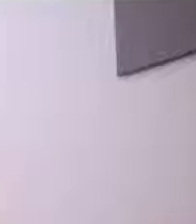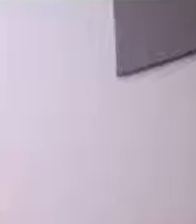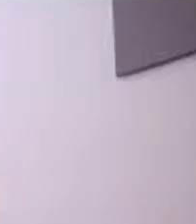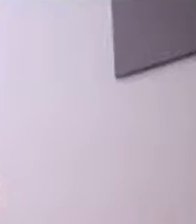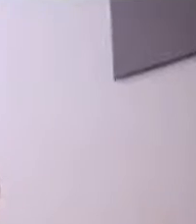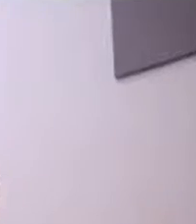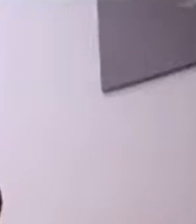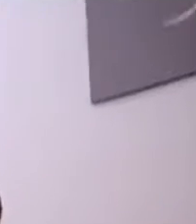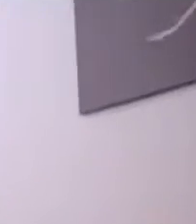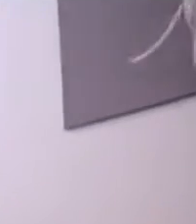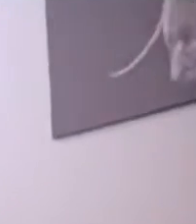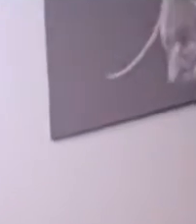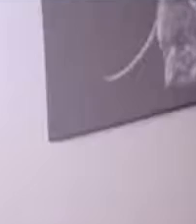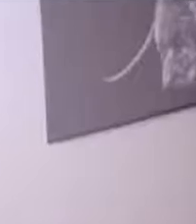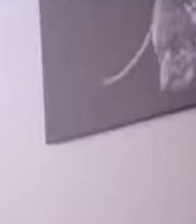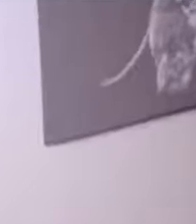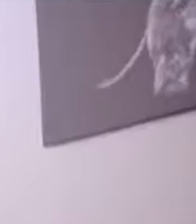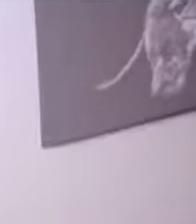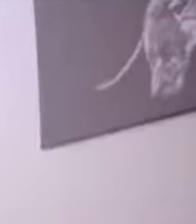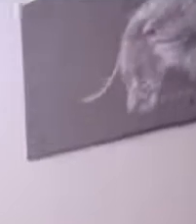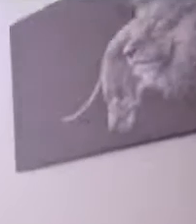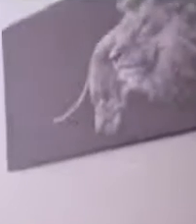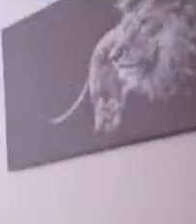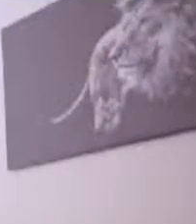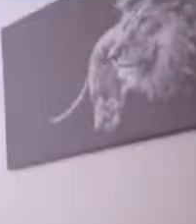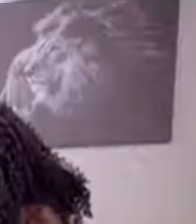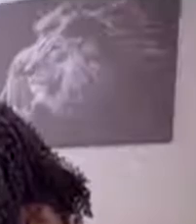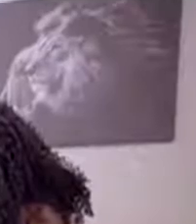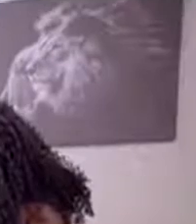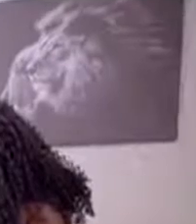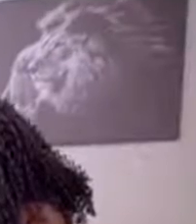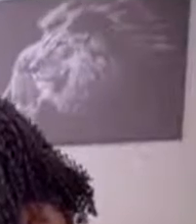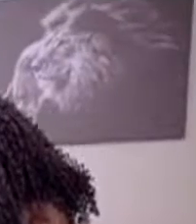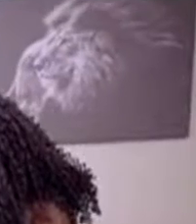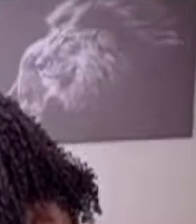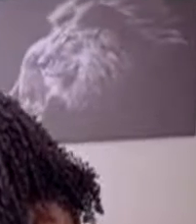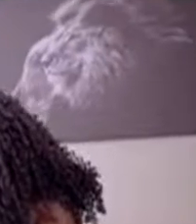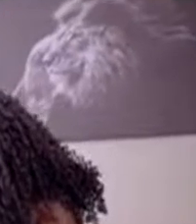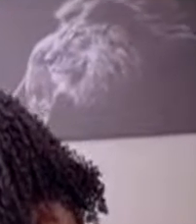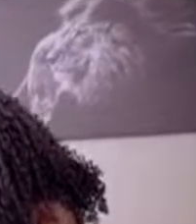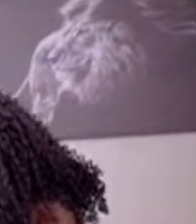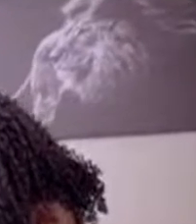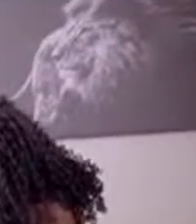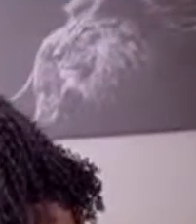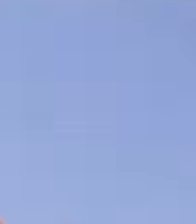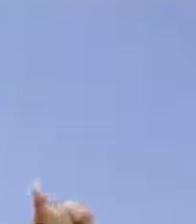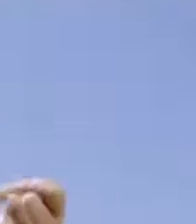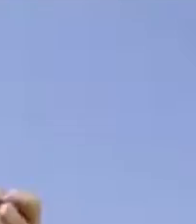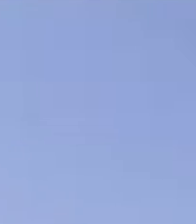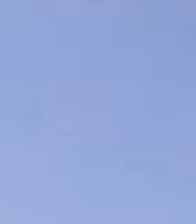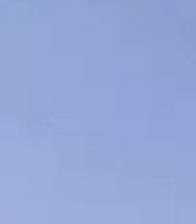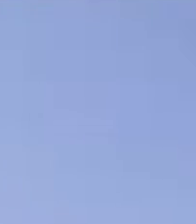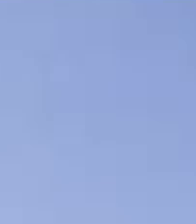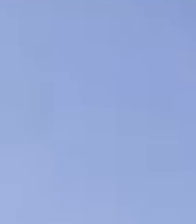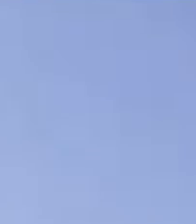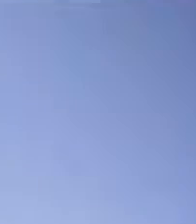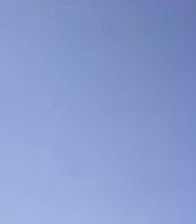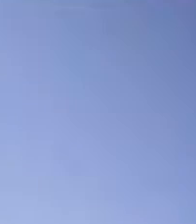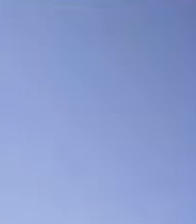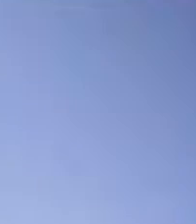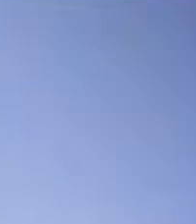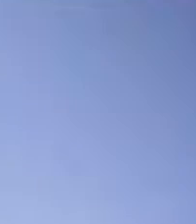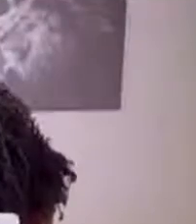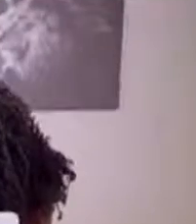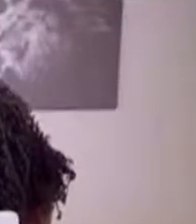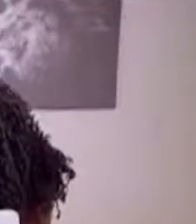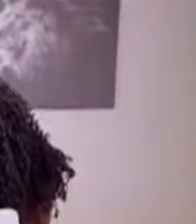kafuta Otalkalifa kemwana ikuminija Hii ni mainyo haishawa Haipura pomba piratu ngoma valulo